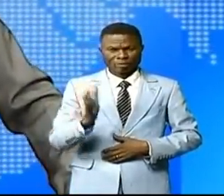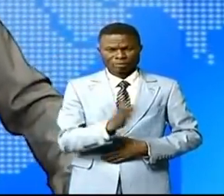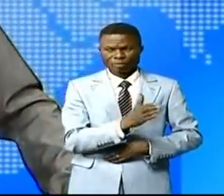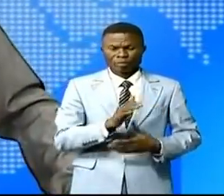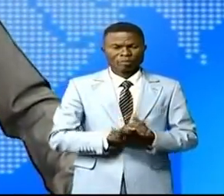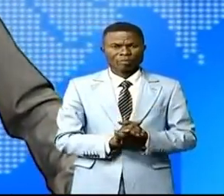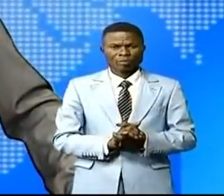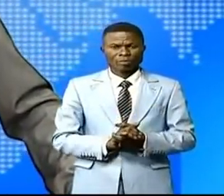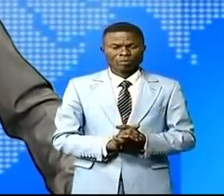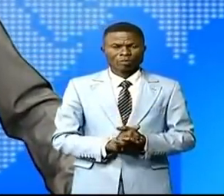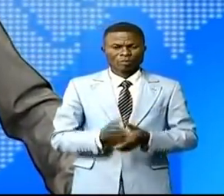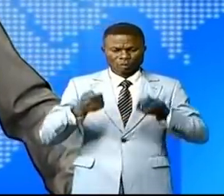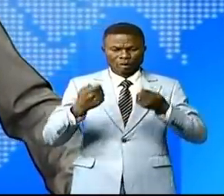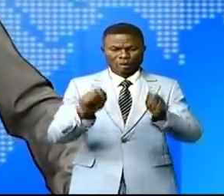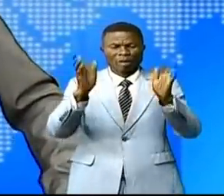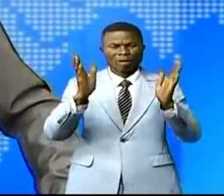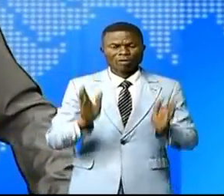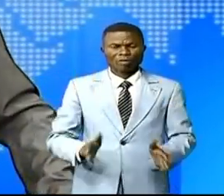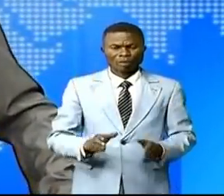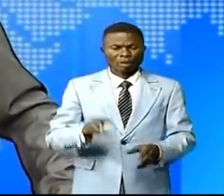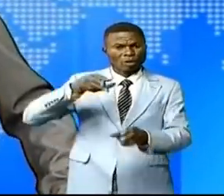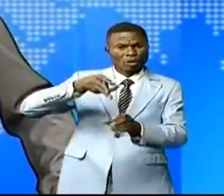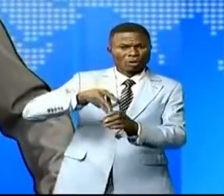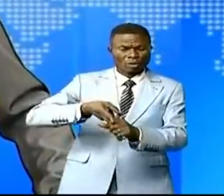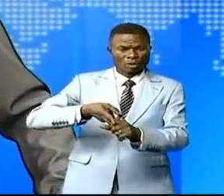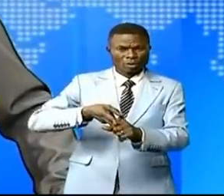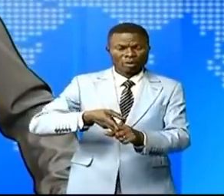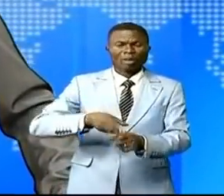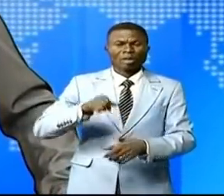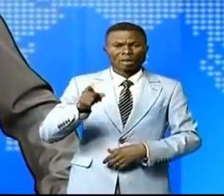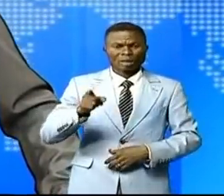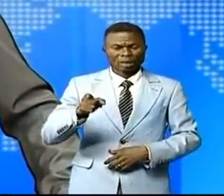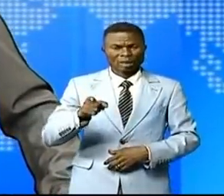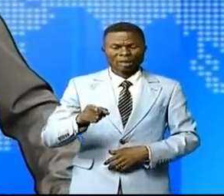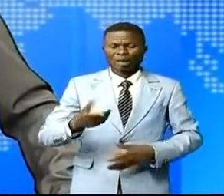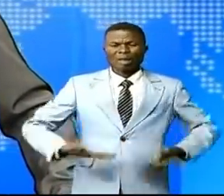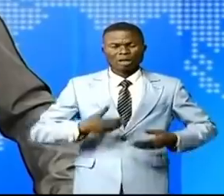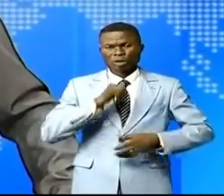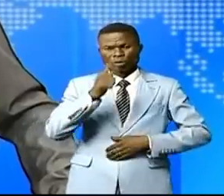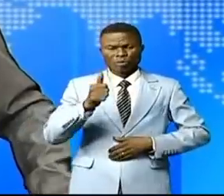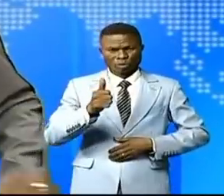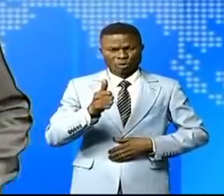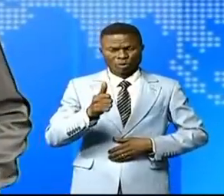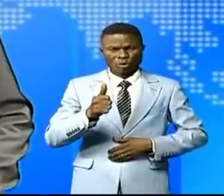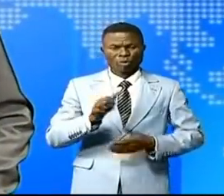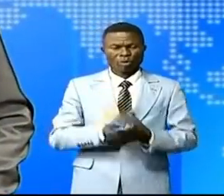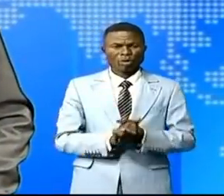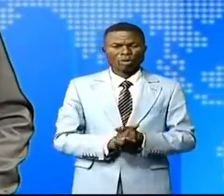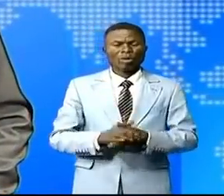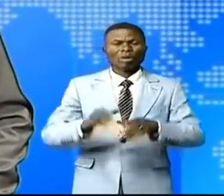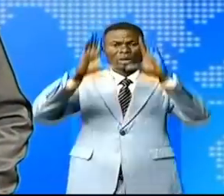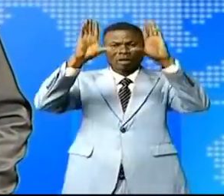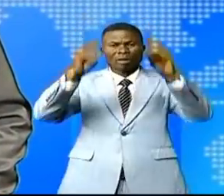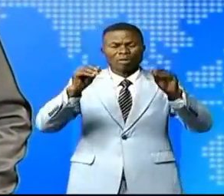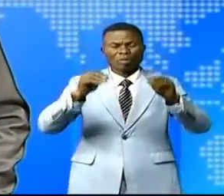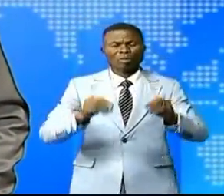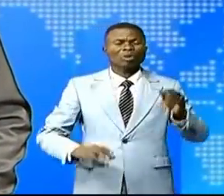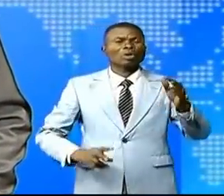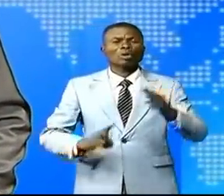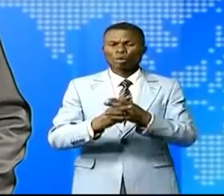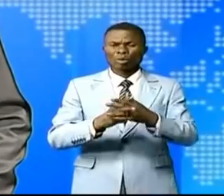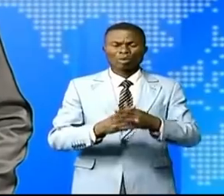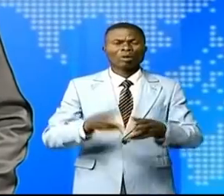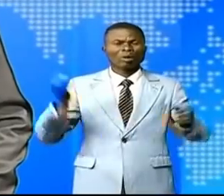Et puis, les vendeurs du carburant appelé communément Kadhafi plaident pour la réouverture de leurs dépôts clandestins scellés.